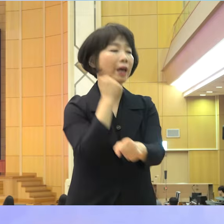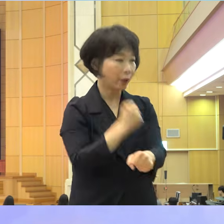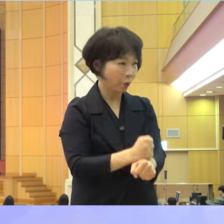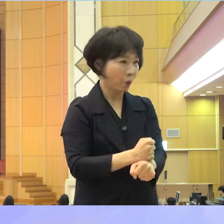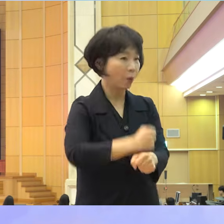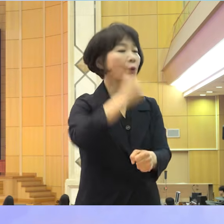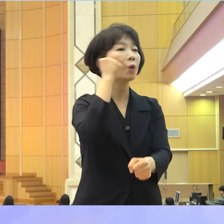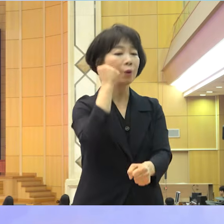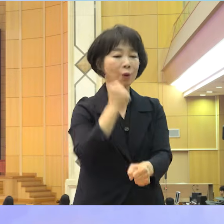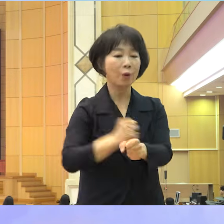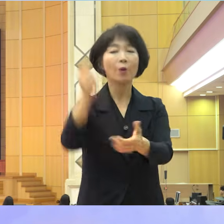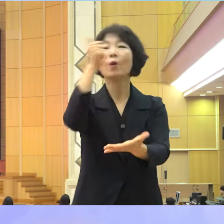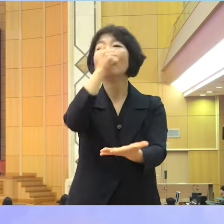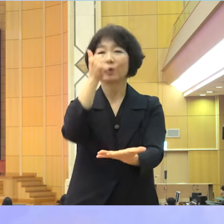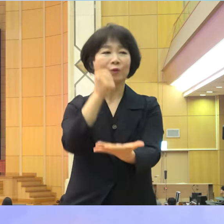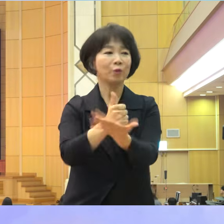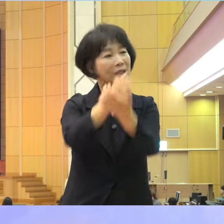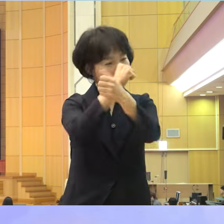행복해요